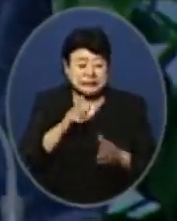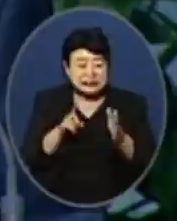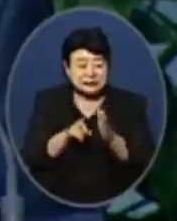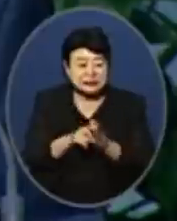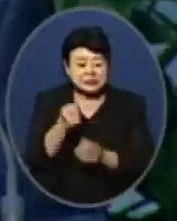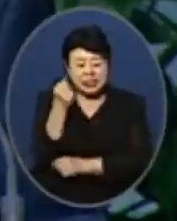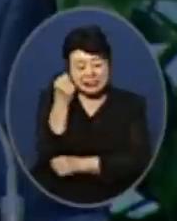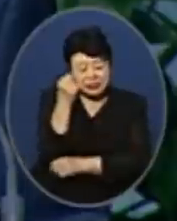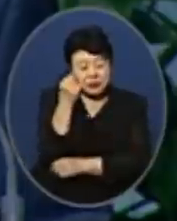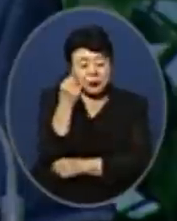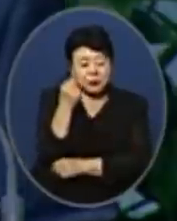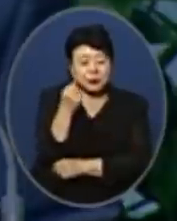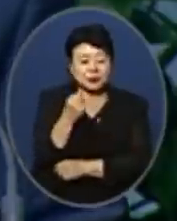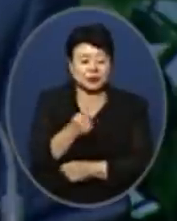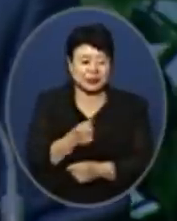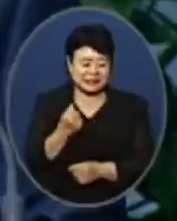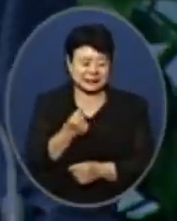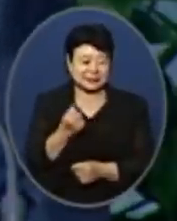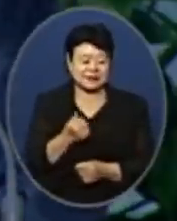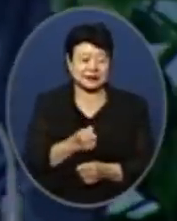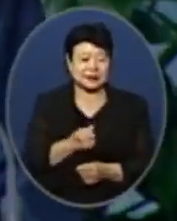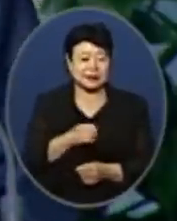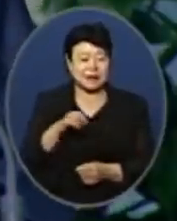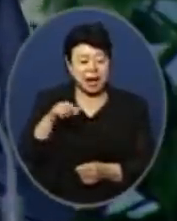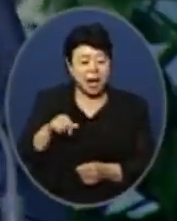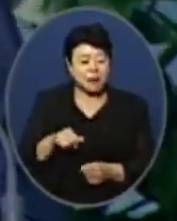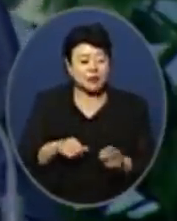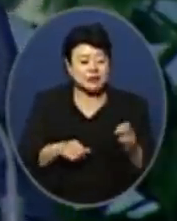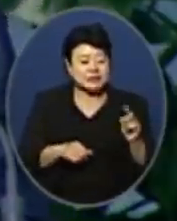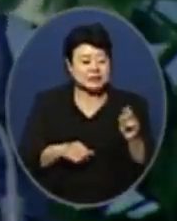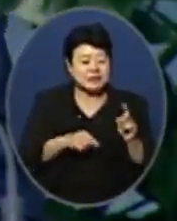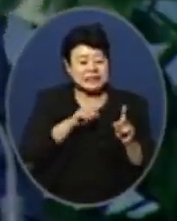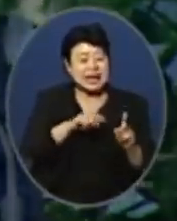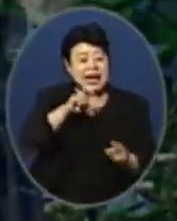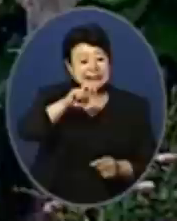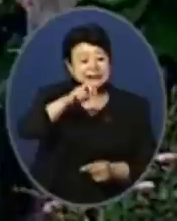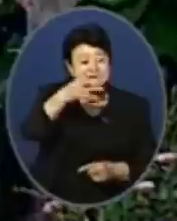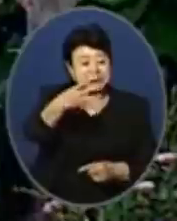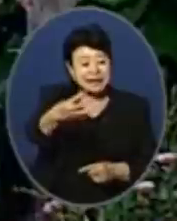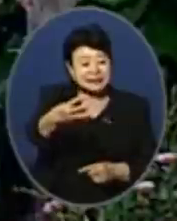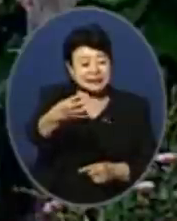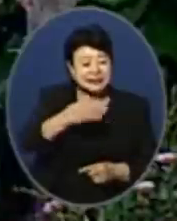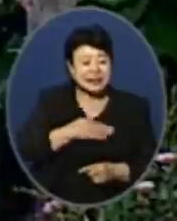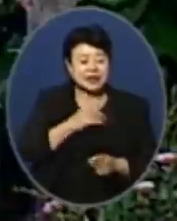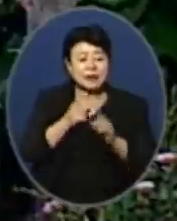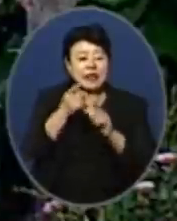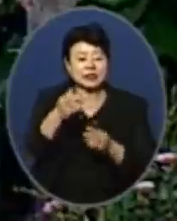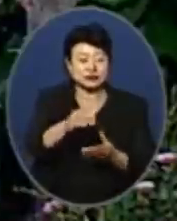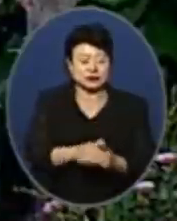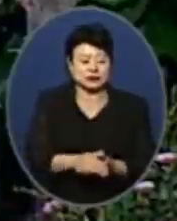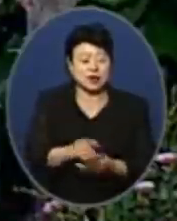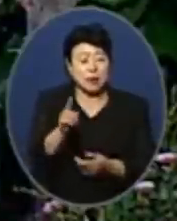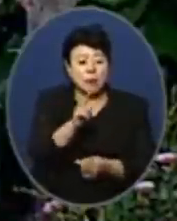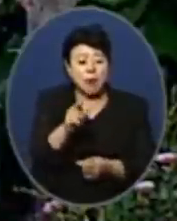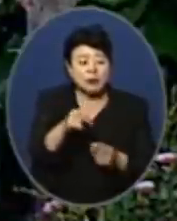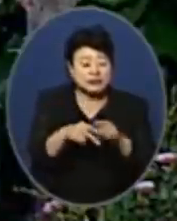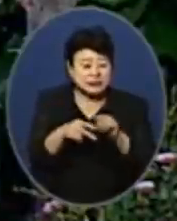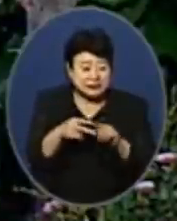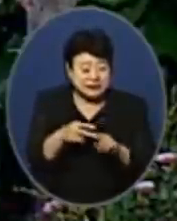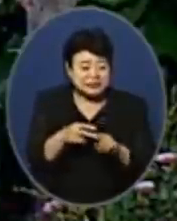믿음의 기초를 두고 나가야 합니다. 마가복음 11장 24절에 내가 너희에게 말하노니